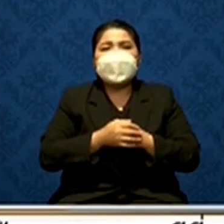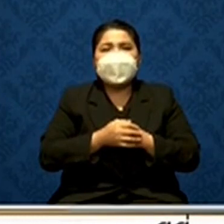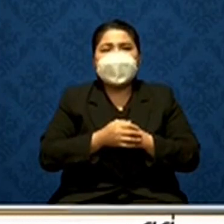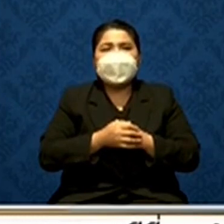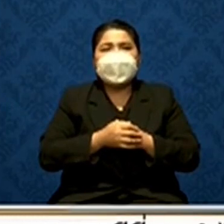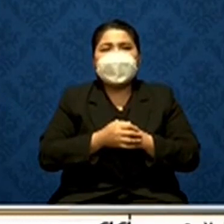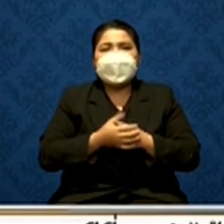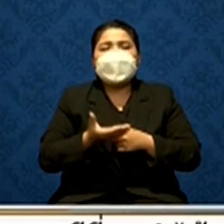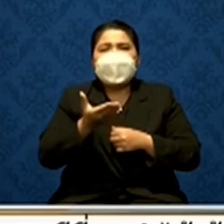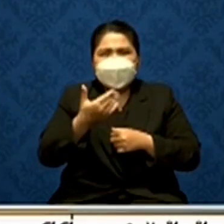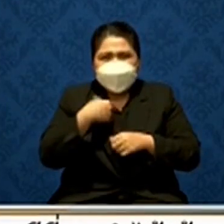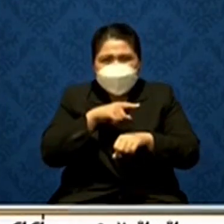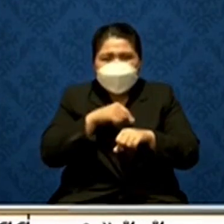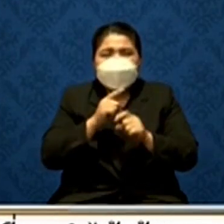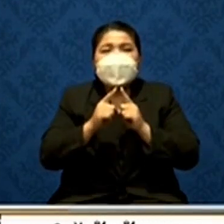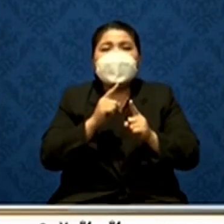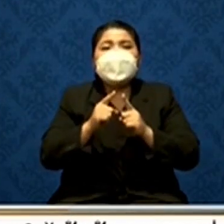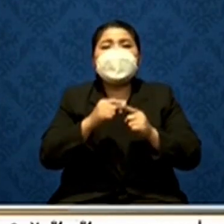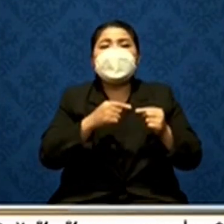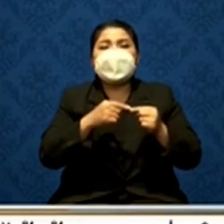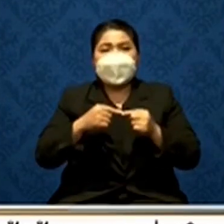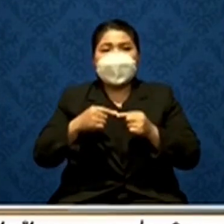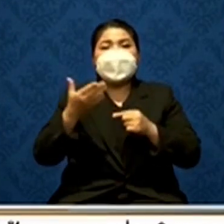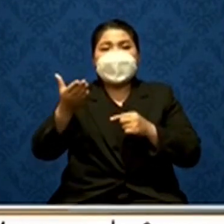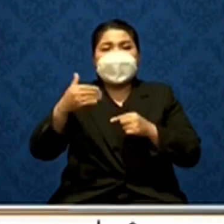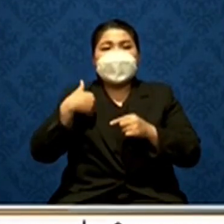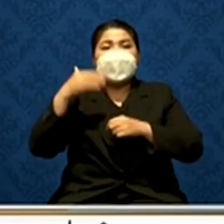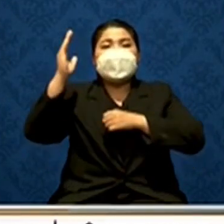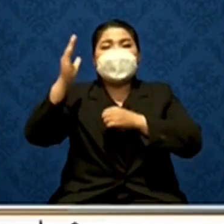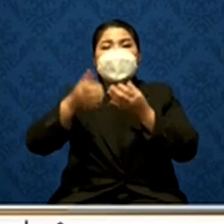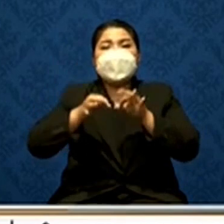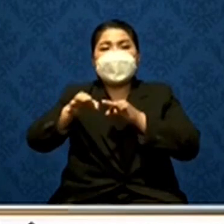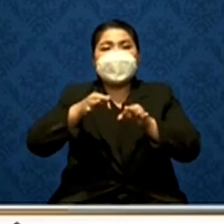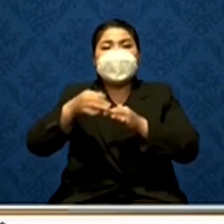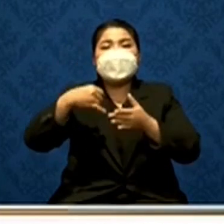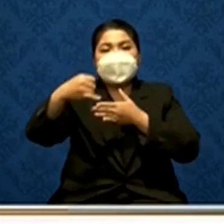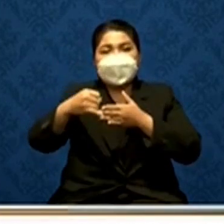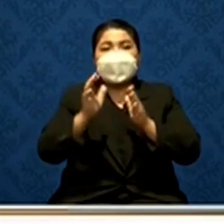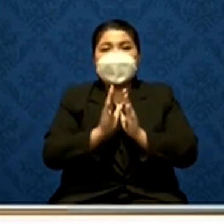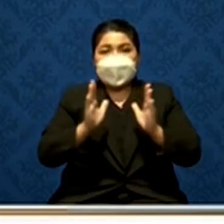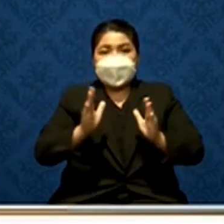สัดสวโตตาเวลาผมเพจชดแงในเรื่องนี้ต่ไปหลงจากท่พพปจบครัของพระคุทรททร